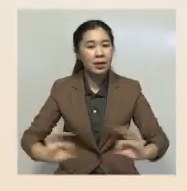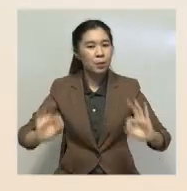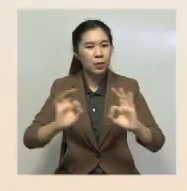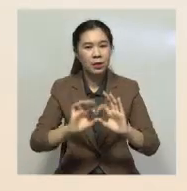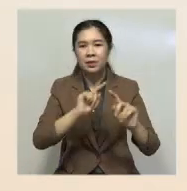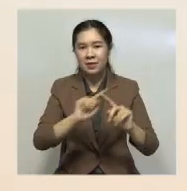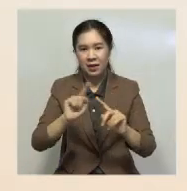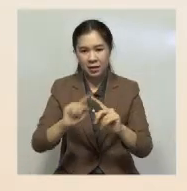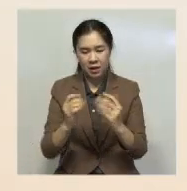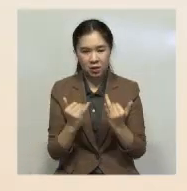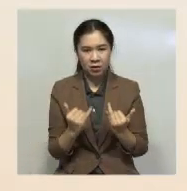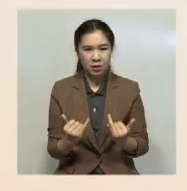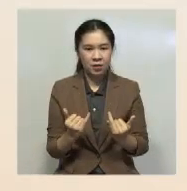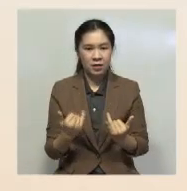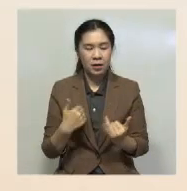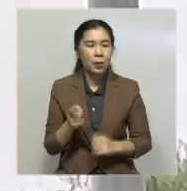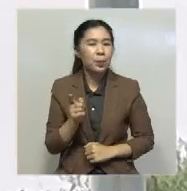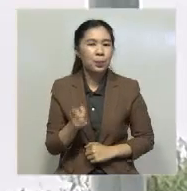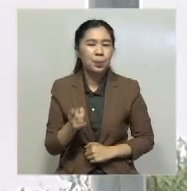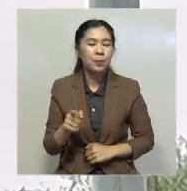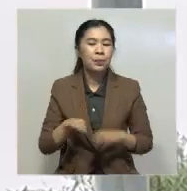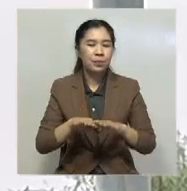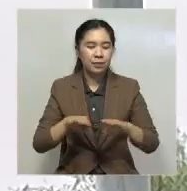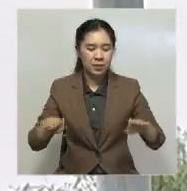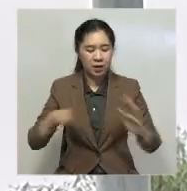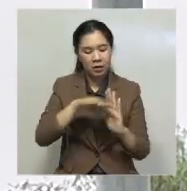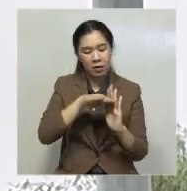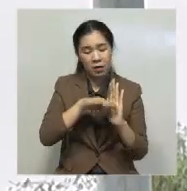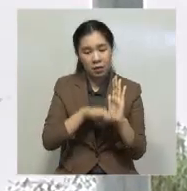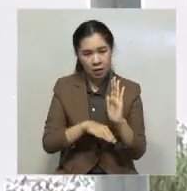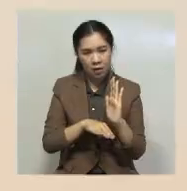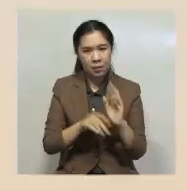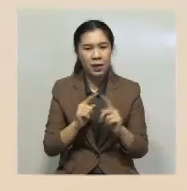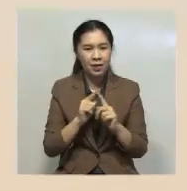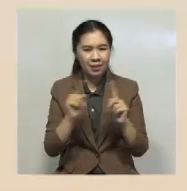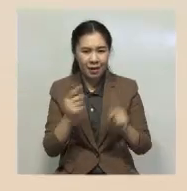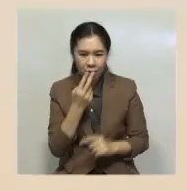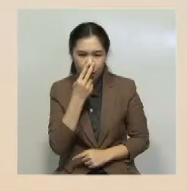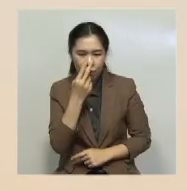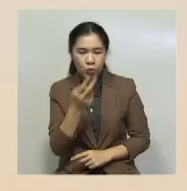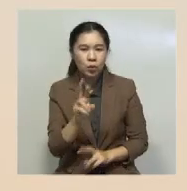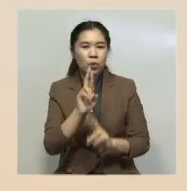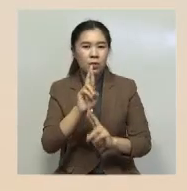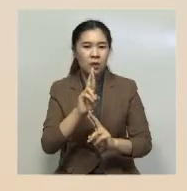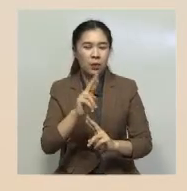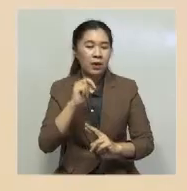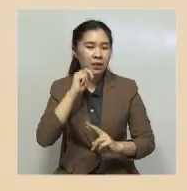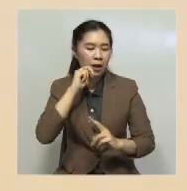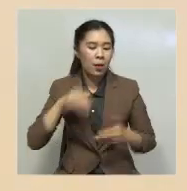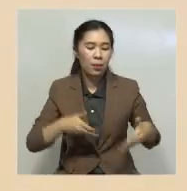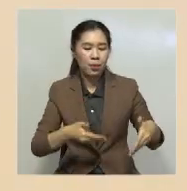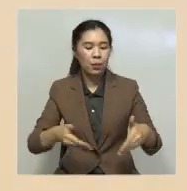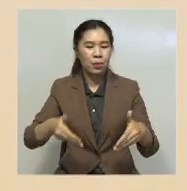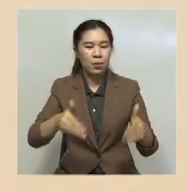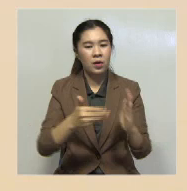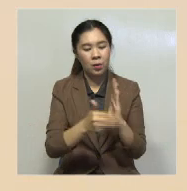ที่ตอนนี้นะคะมีแนวโน้มว่าทรงตัวแล้วก็ลดระดับลงแต่ว่าประมาทไม่ได้ค่ะต้องเฝ้าระวังระดับน้ำในแม่น้ำภ